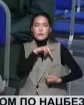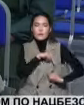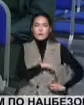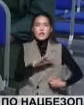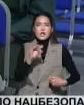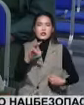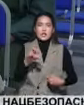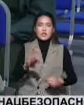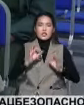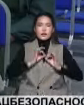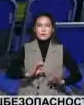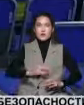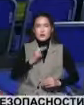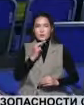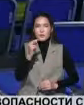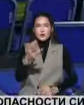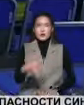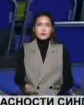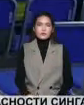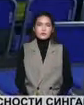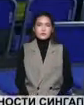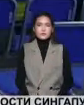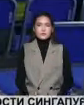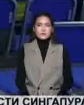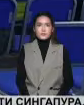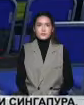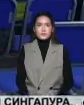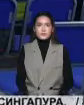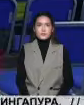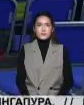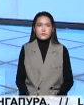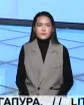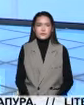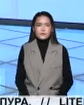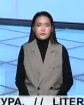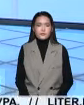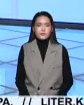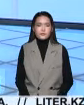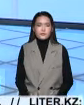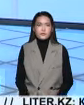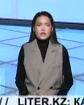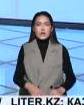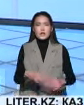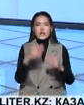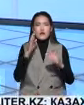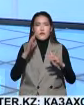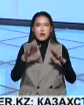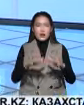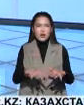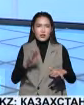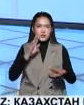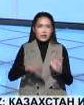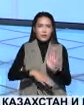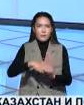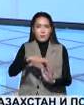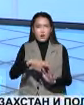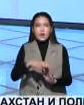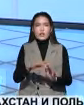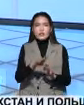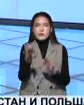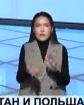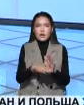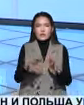прокуратуру. Анастасия Дроняк, Евгений Мутыль, Астана Таймс, Петропавловск. На затопленные подвалы и разрушающиеся стены